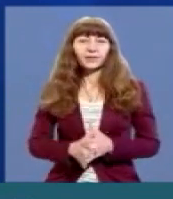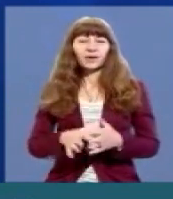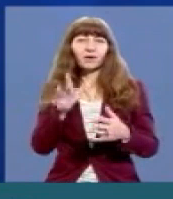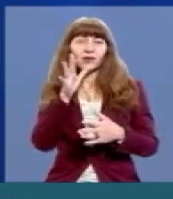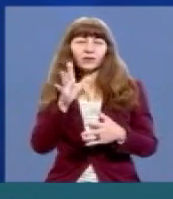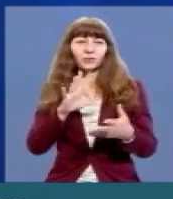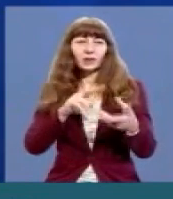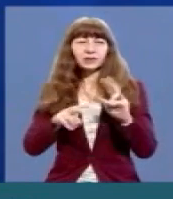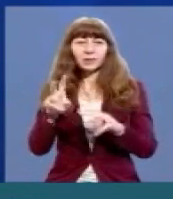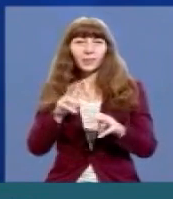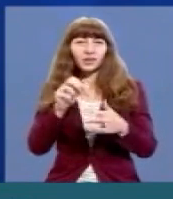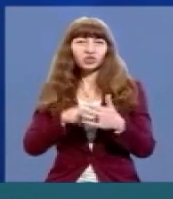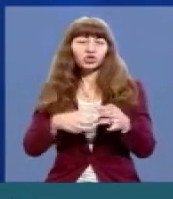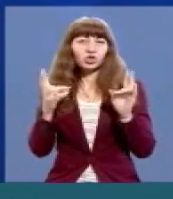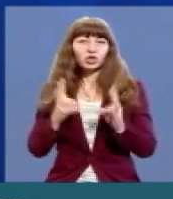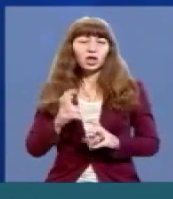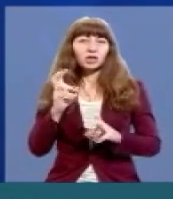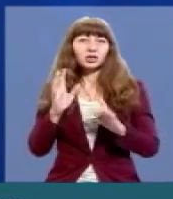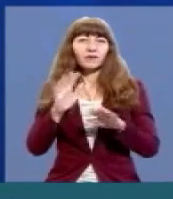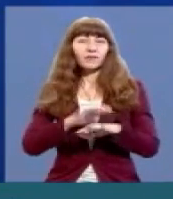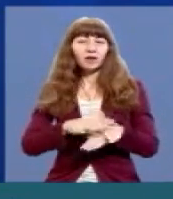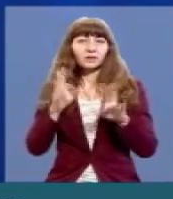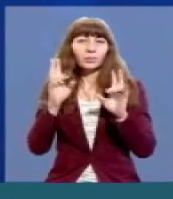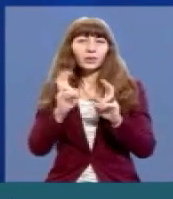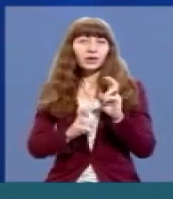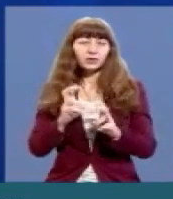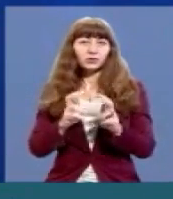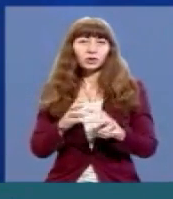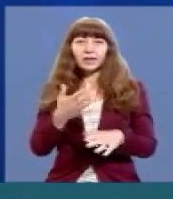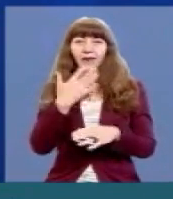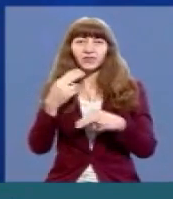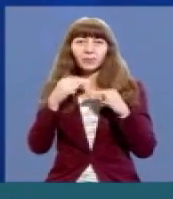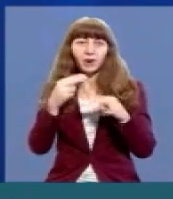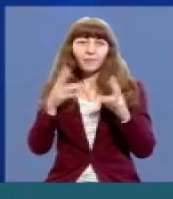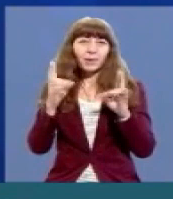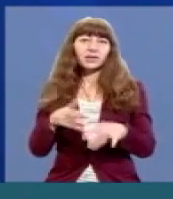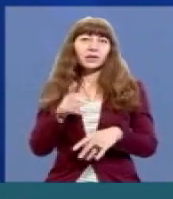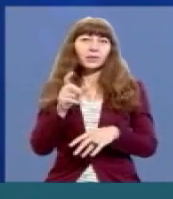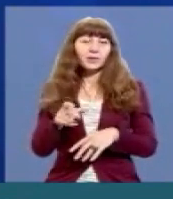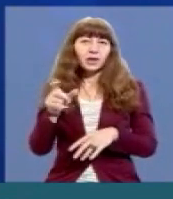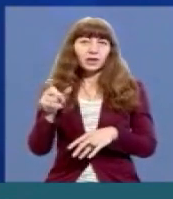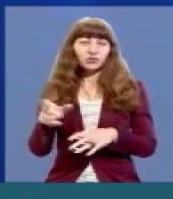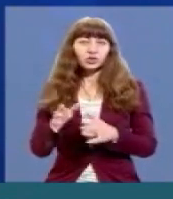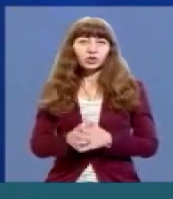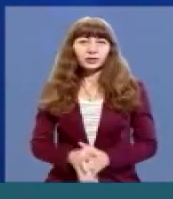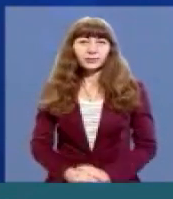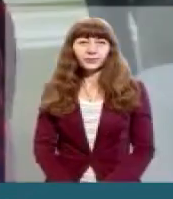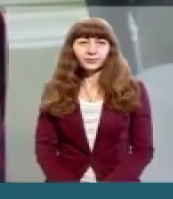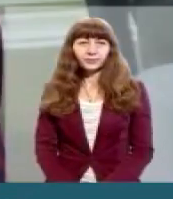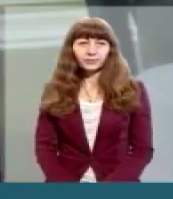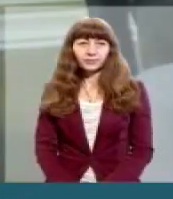жәбірленушінің абайсыздығы және тұрмыс өндірісін дұрыс ұйымдастырмау болып табылады. Бұл өз кезегінде әртүрлі ауырлық дәрежедегі жарақаттарға